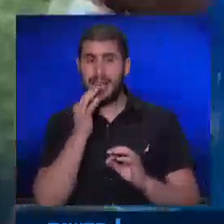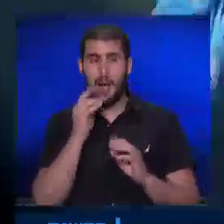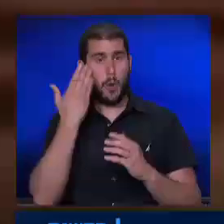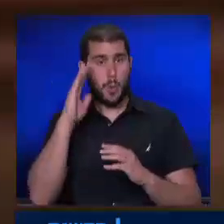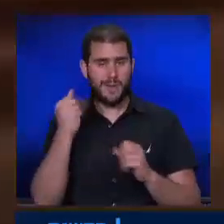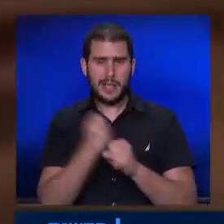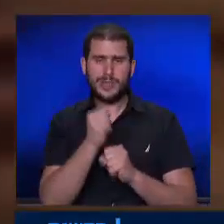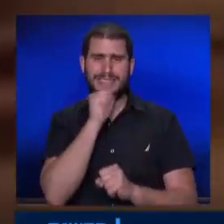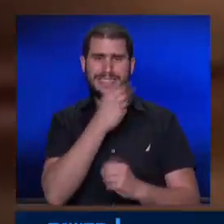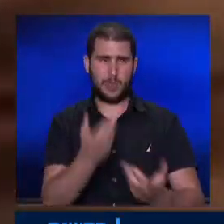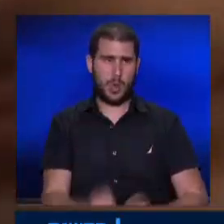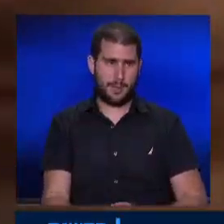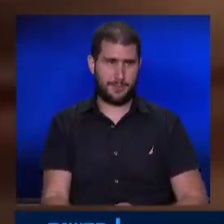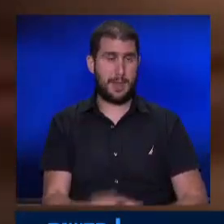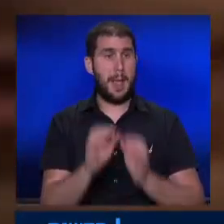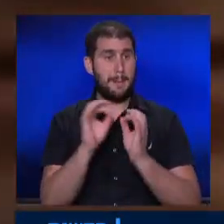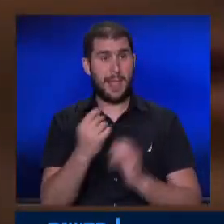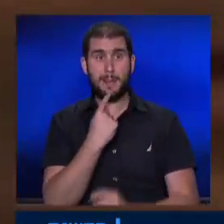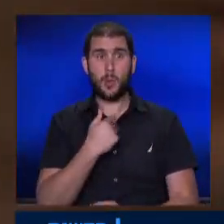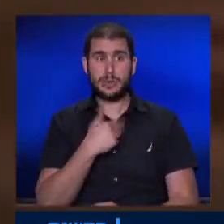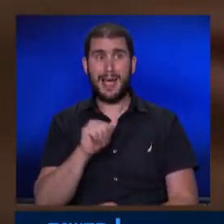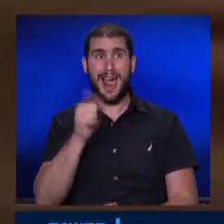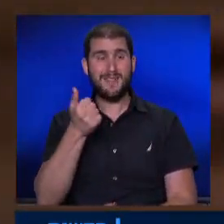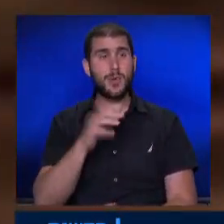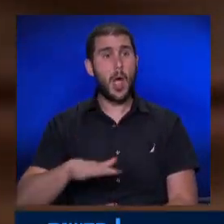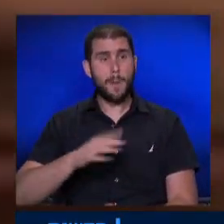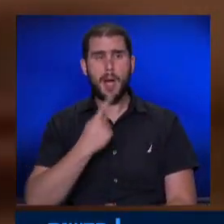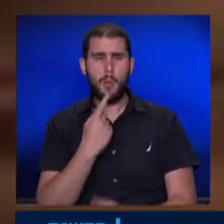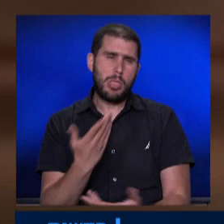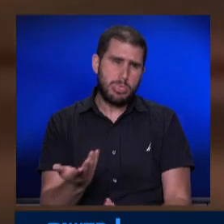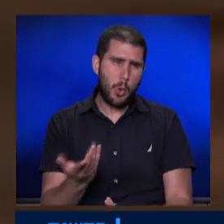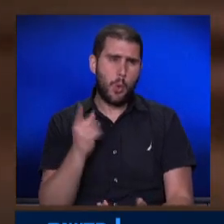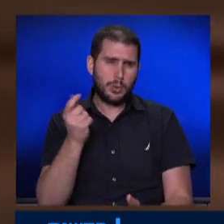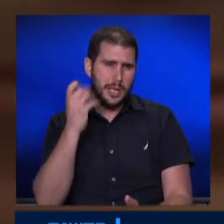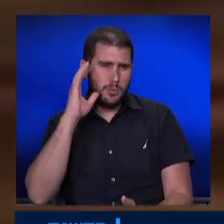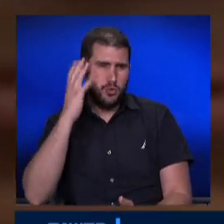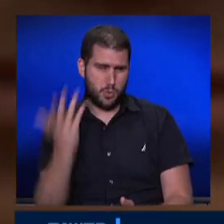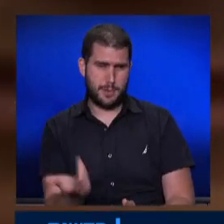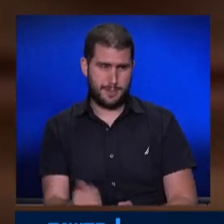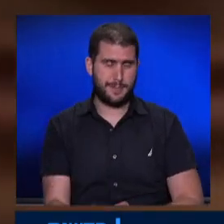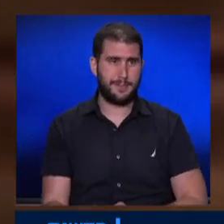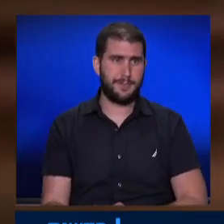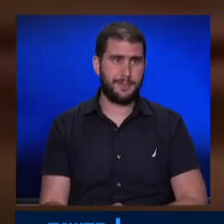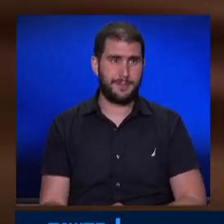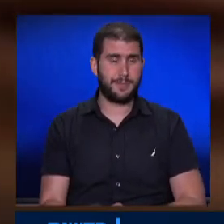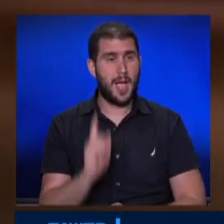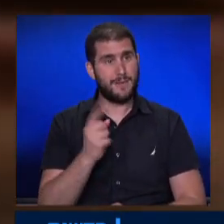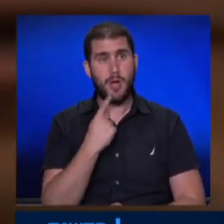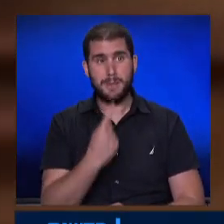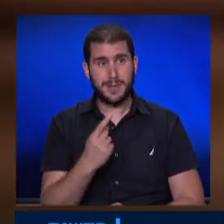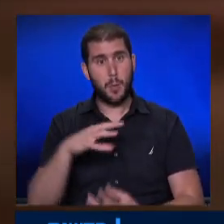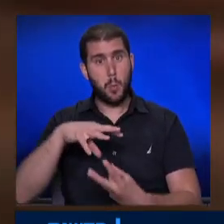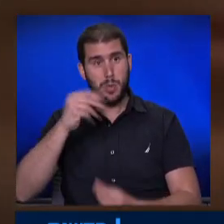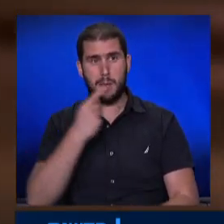איתה היסטוריה. בתחילת הדרך אמרתי שאנחנו רוצים אליפות אירופה, אז אמרו, נו מילא, הוא קוקו קצת, אבל כשאמרתי מונדיאל,